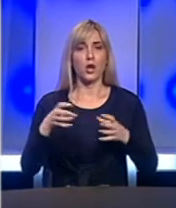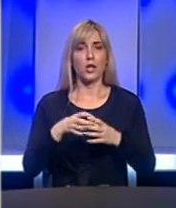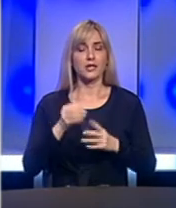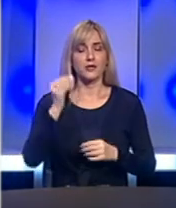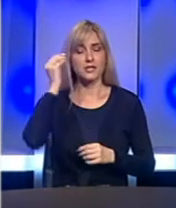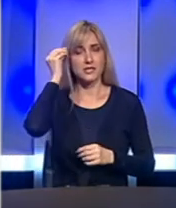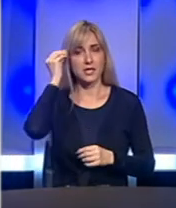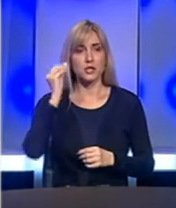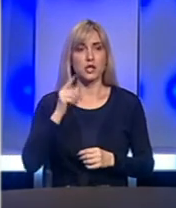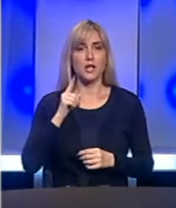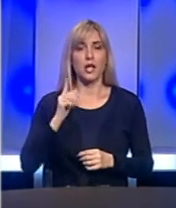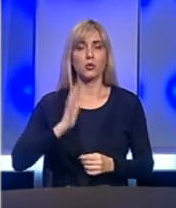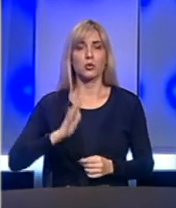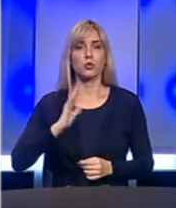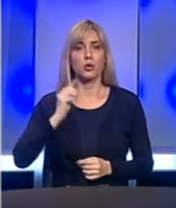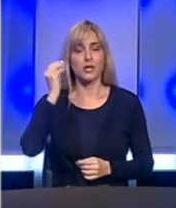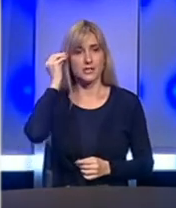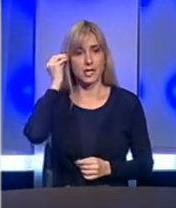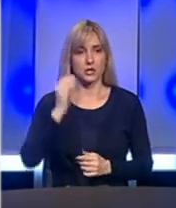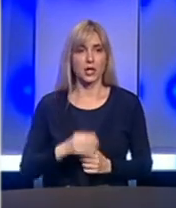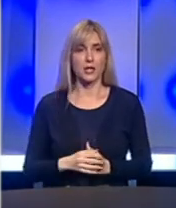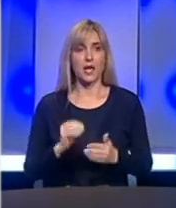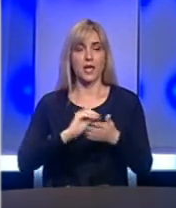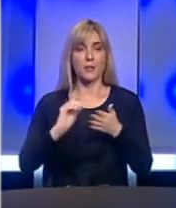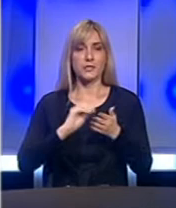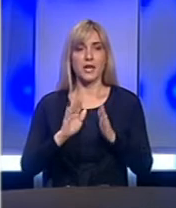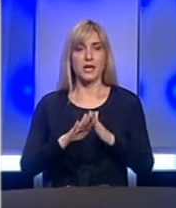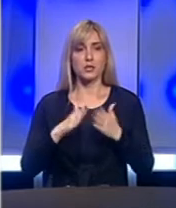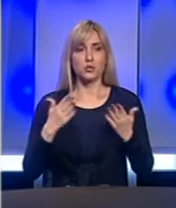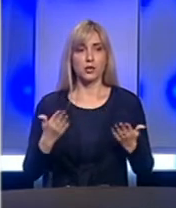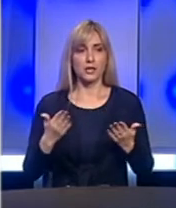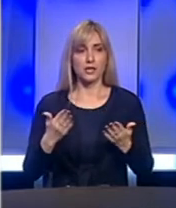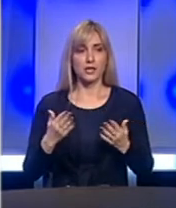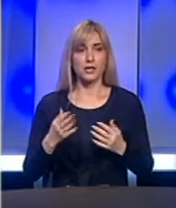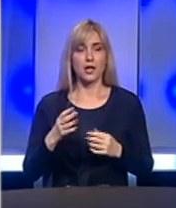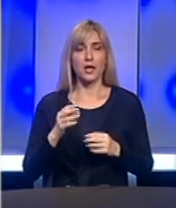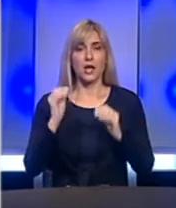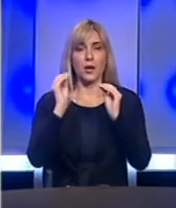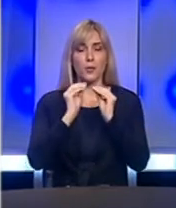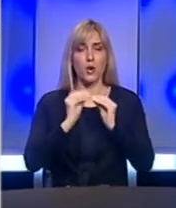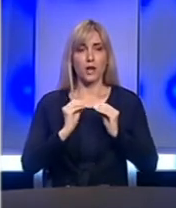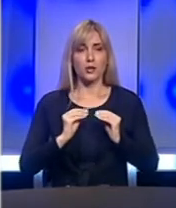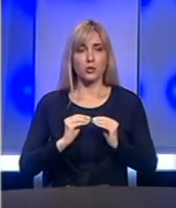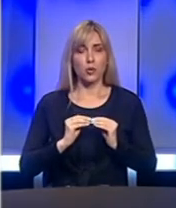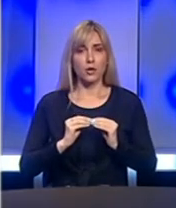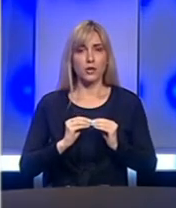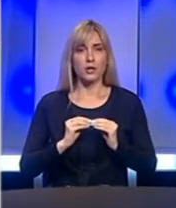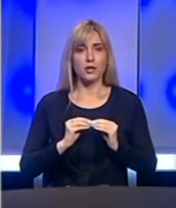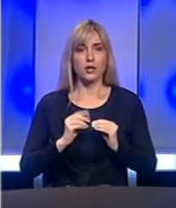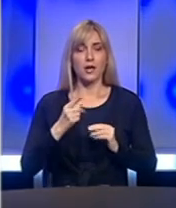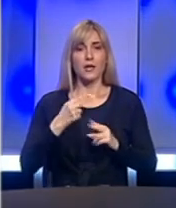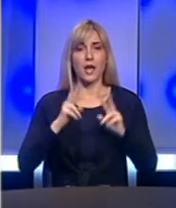sjećanja i kulture sjećanja. Napisane su knjige, pjesme, oratoriji i poeme na